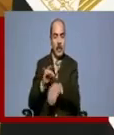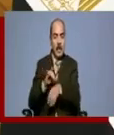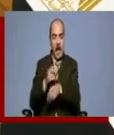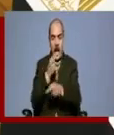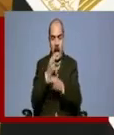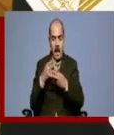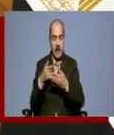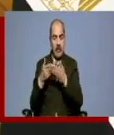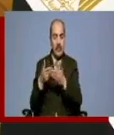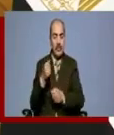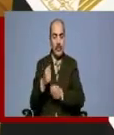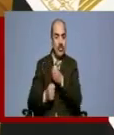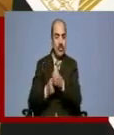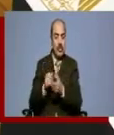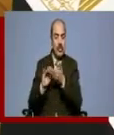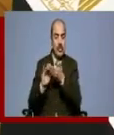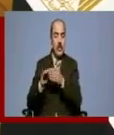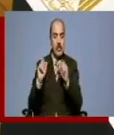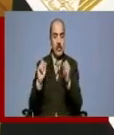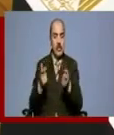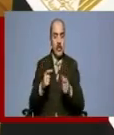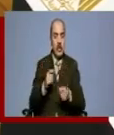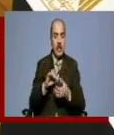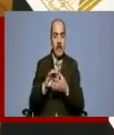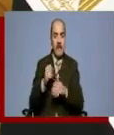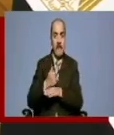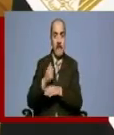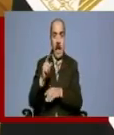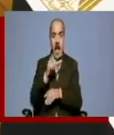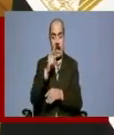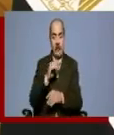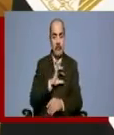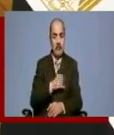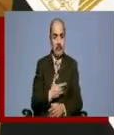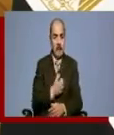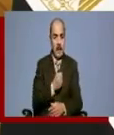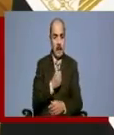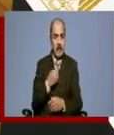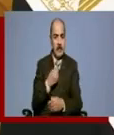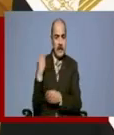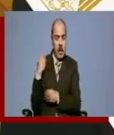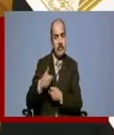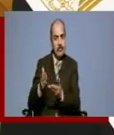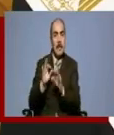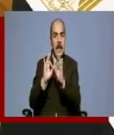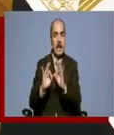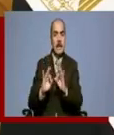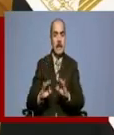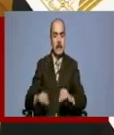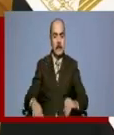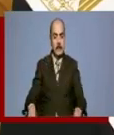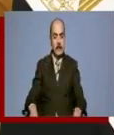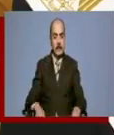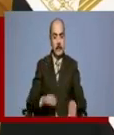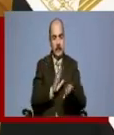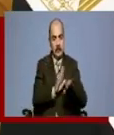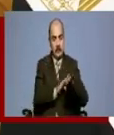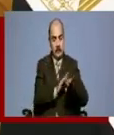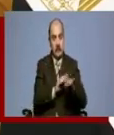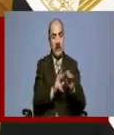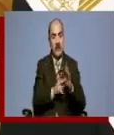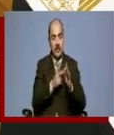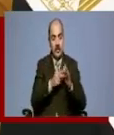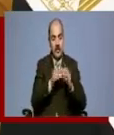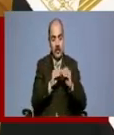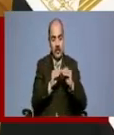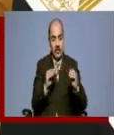رقم واحد يقعد لحد الساعه 6 7:00 مستني الناس تخلص عشان يتبرع بالدم فده جزء اللي مالك اللي ما عندوش فلوس اتبرع